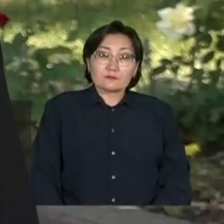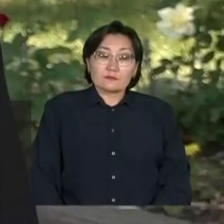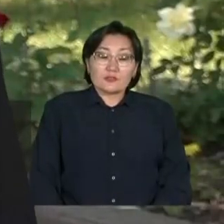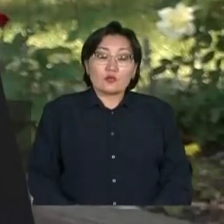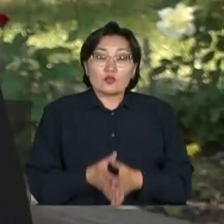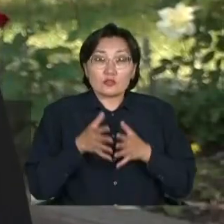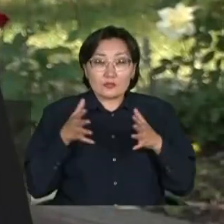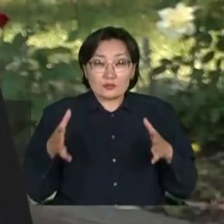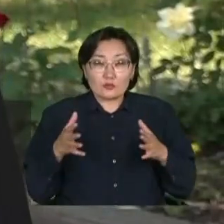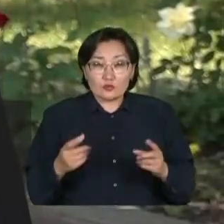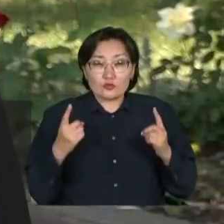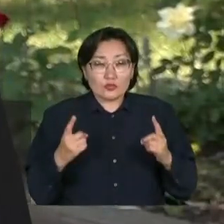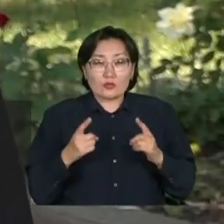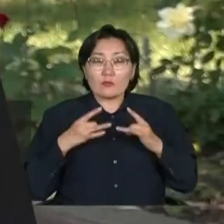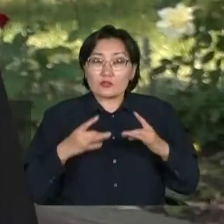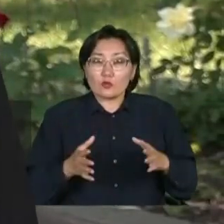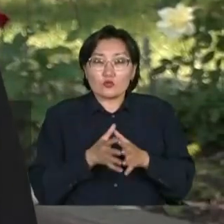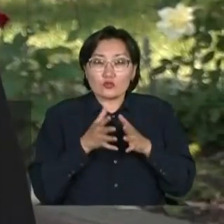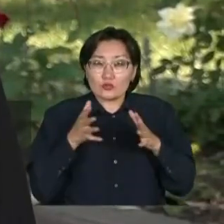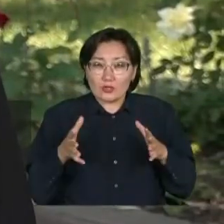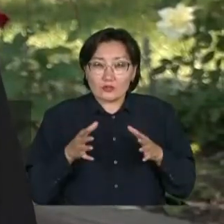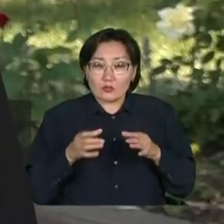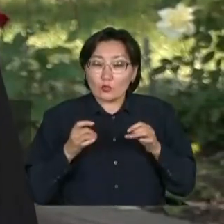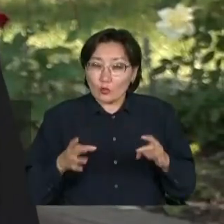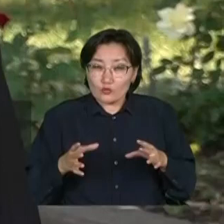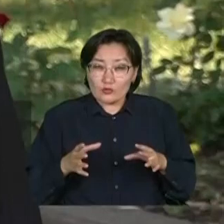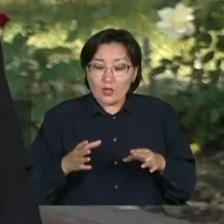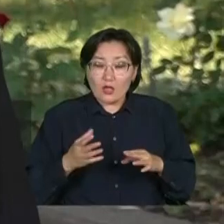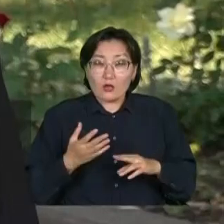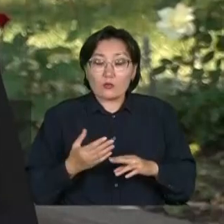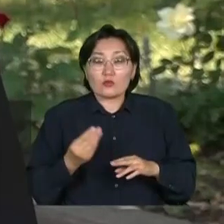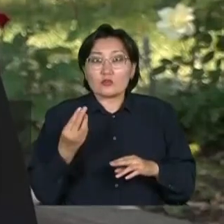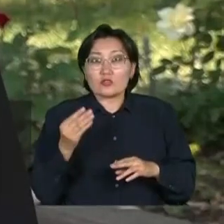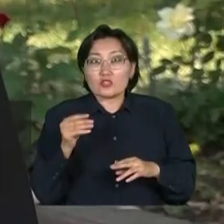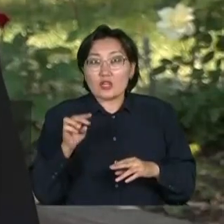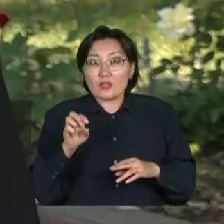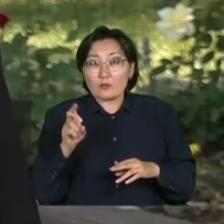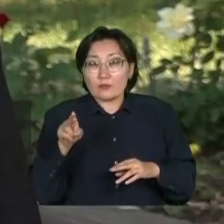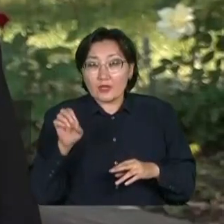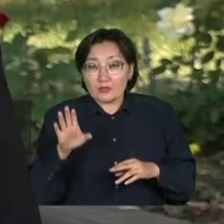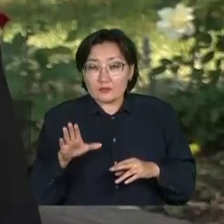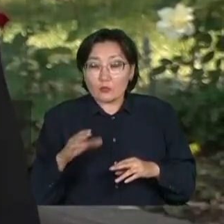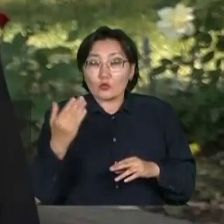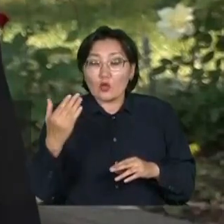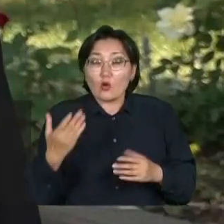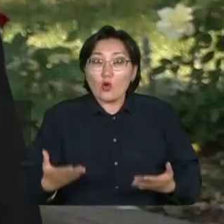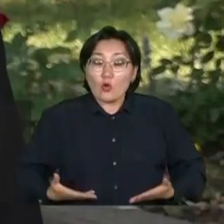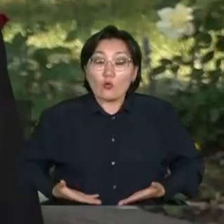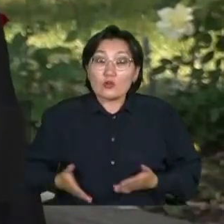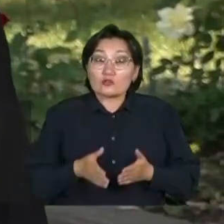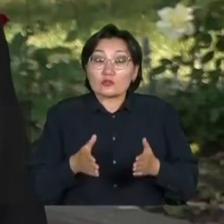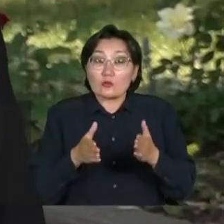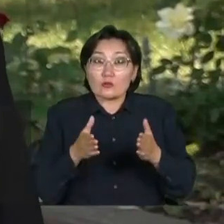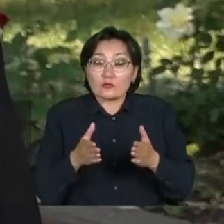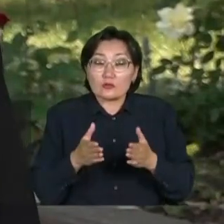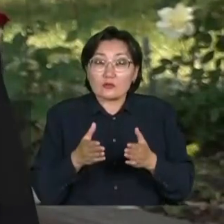Үлкен мереке, үлкен той, бұл Шәңгерей Жәнібековтің өмір жолы, ол